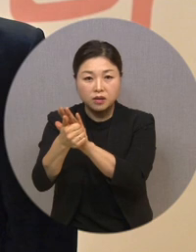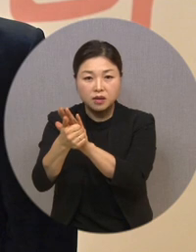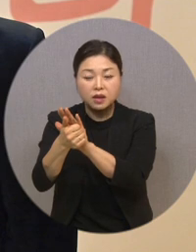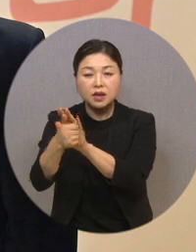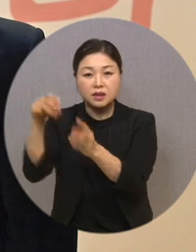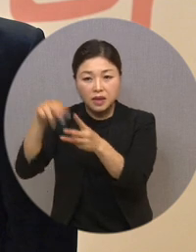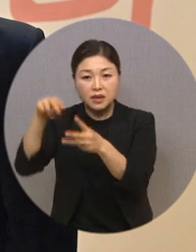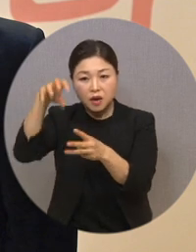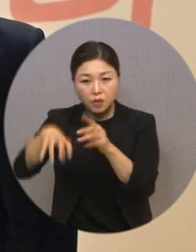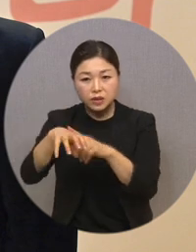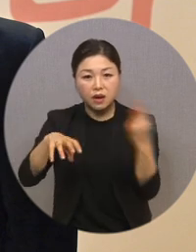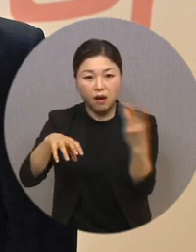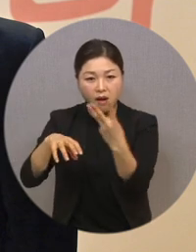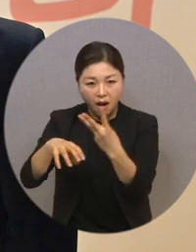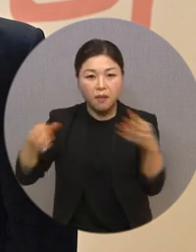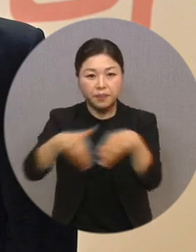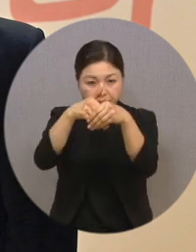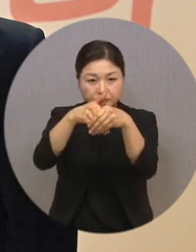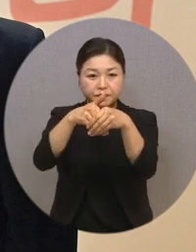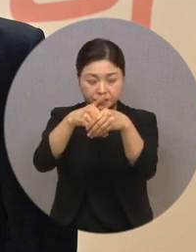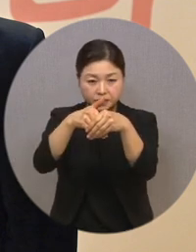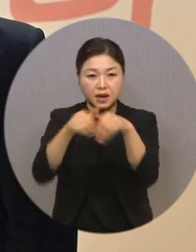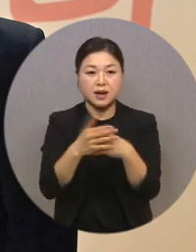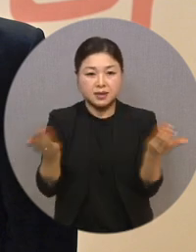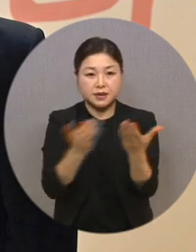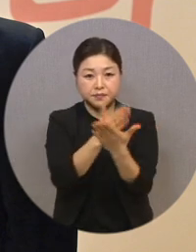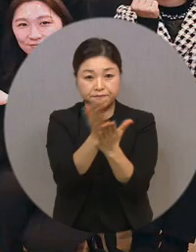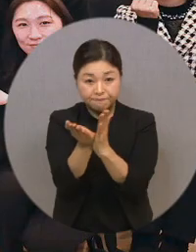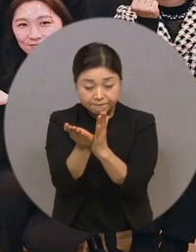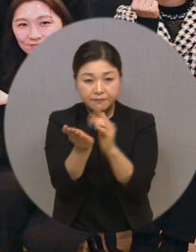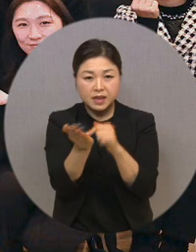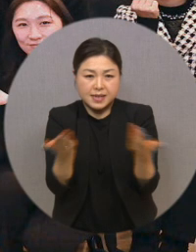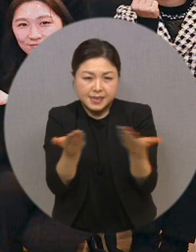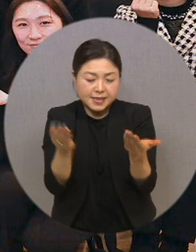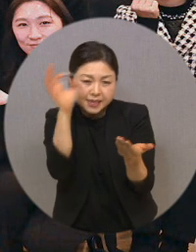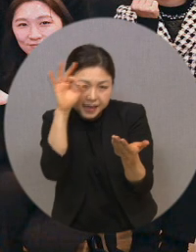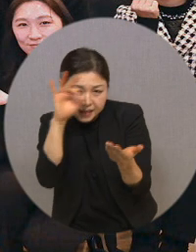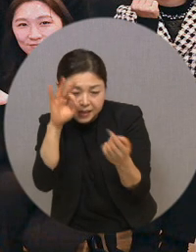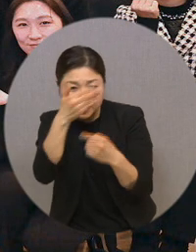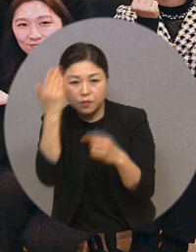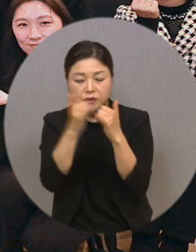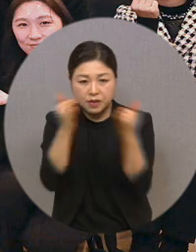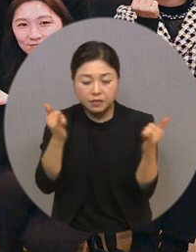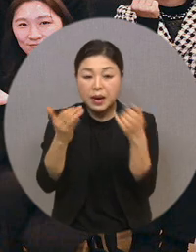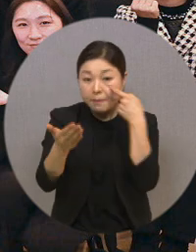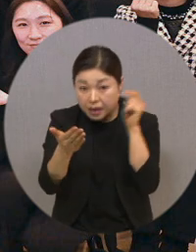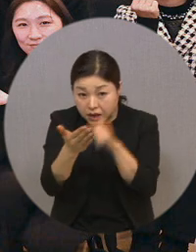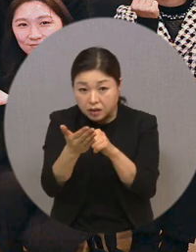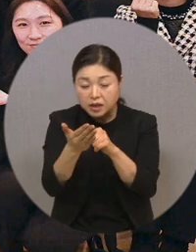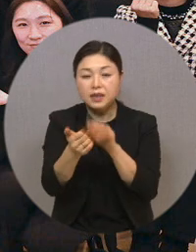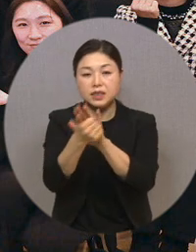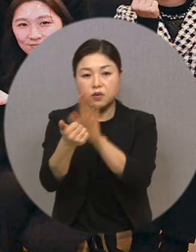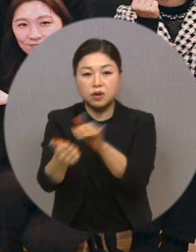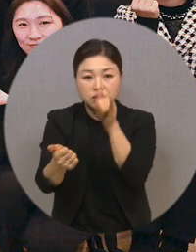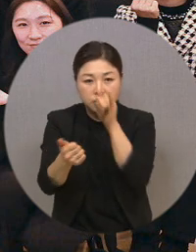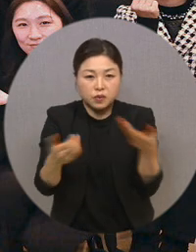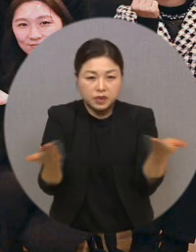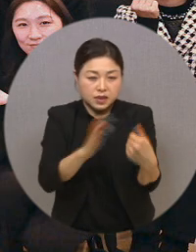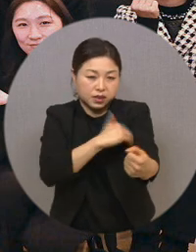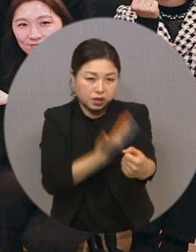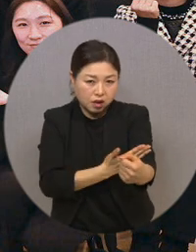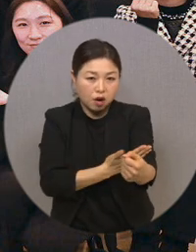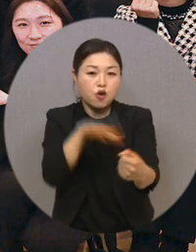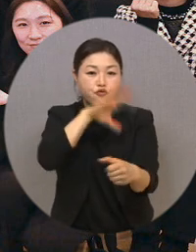업무 협약에 따라 기관들은 진로 탐색을 희망하는 경계선 지능 청년을 발굴하고 지원하며 영양강화